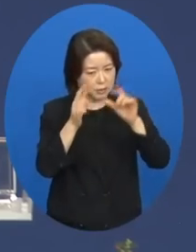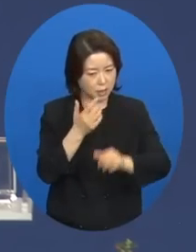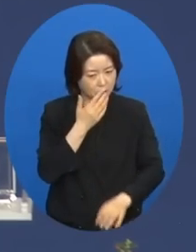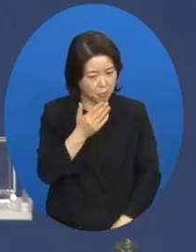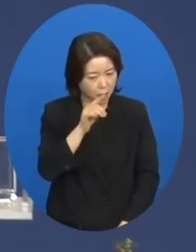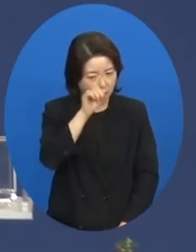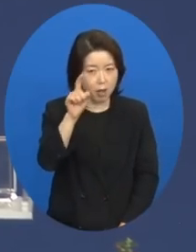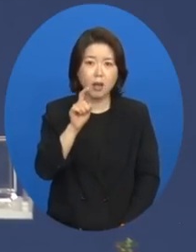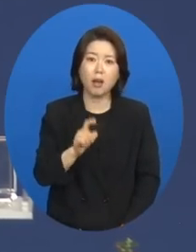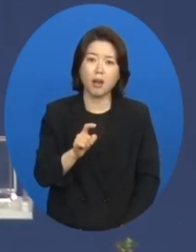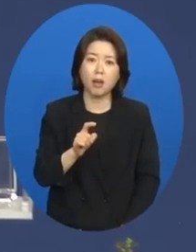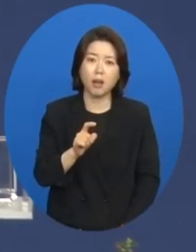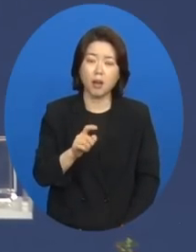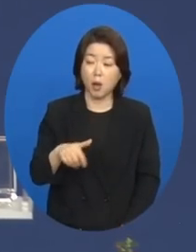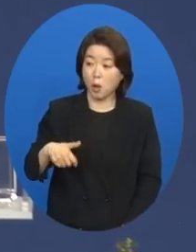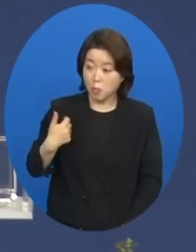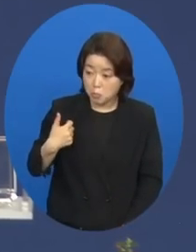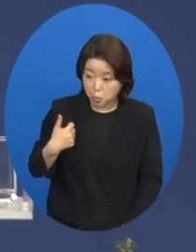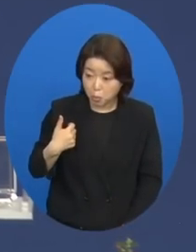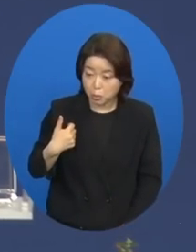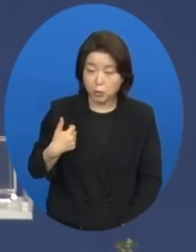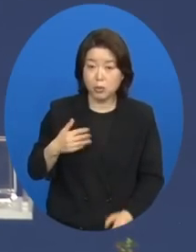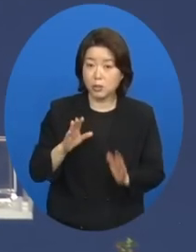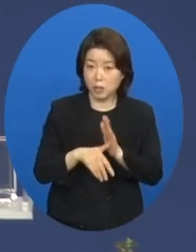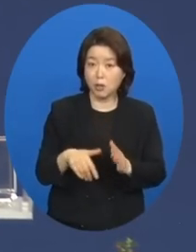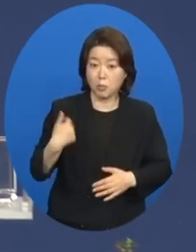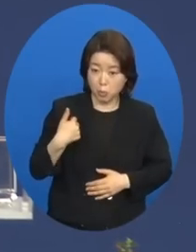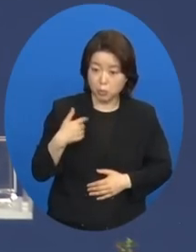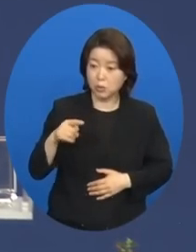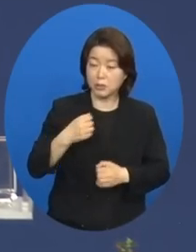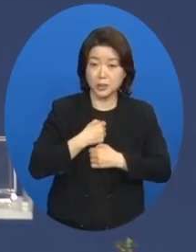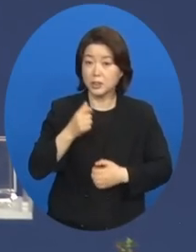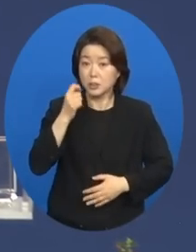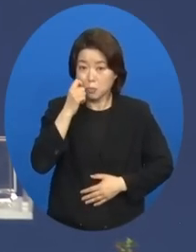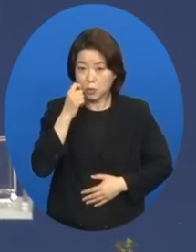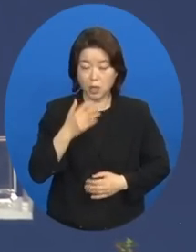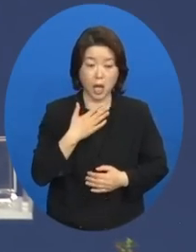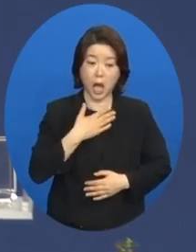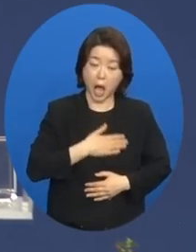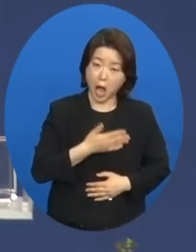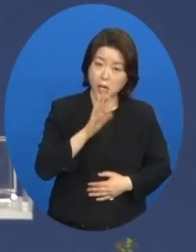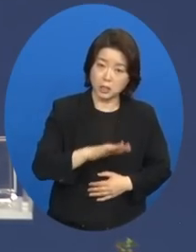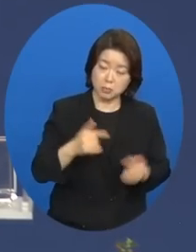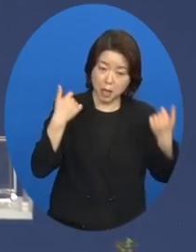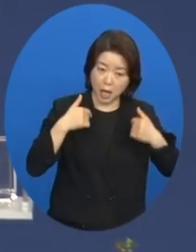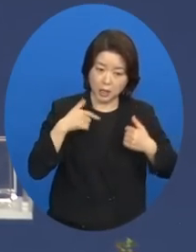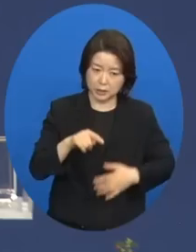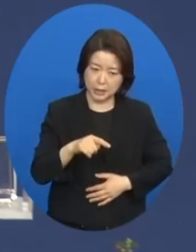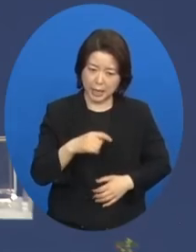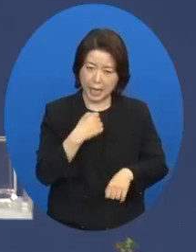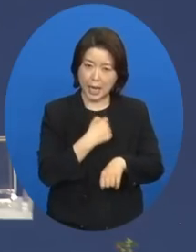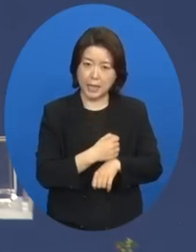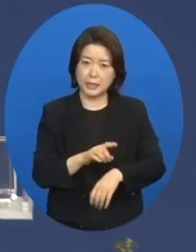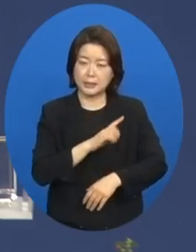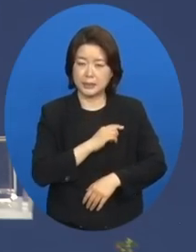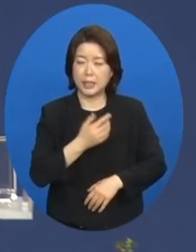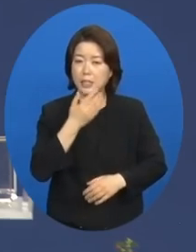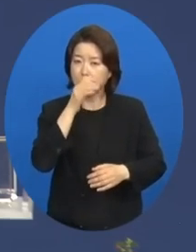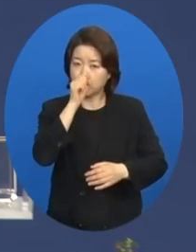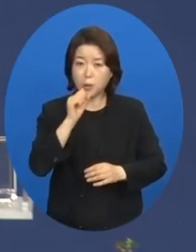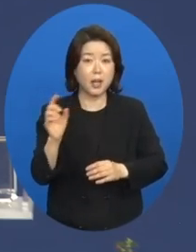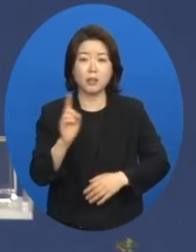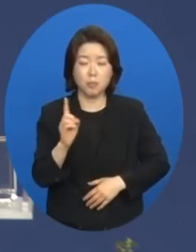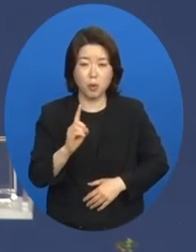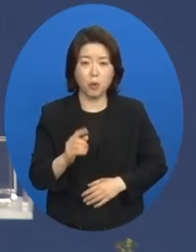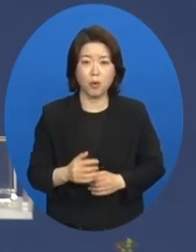있을까? 모를 때는 몰라서 못 지키고 못 살았고 알고도 늘 우리가 하는 제일 좋아하는 성경 구절 중에